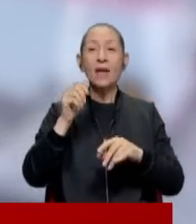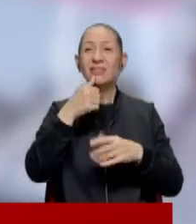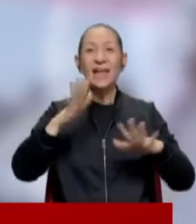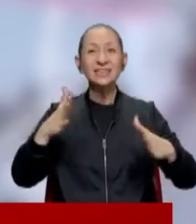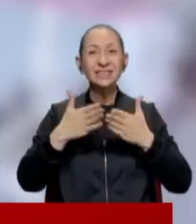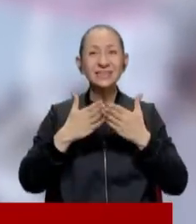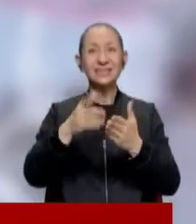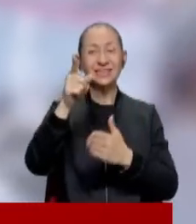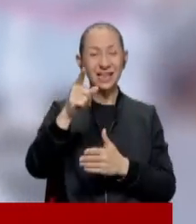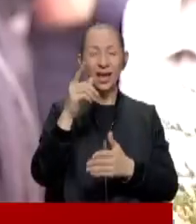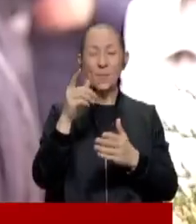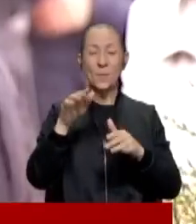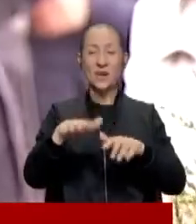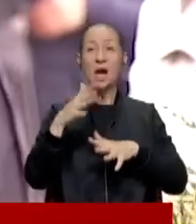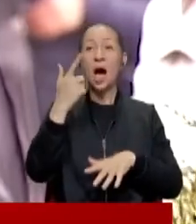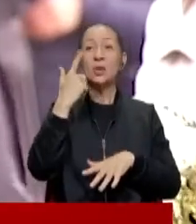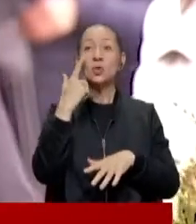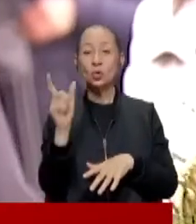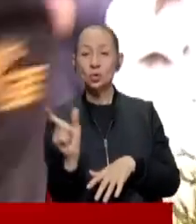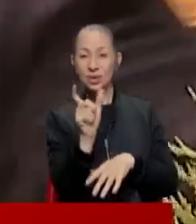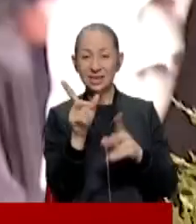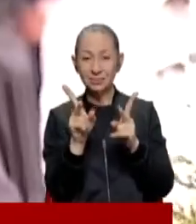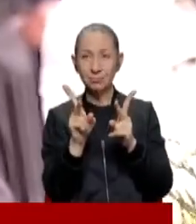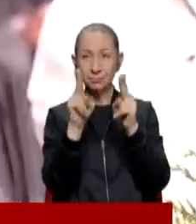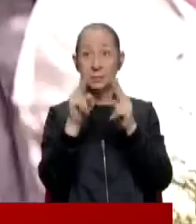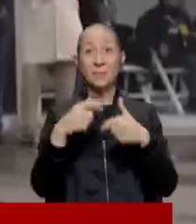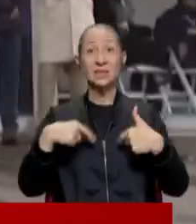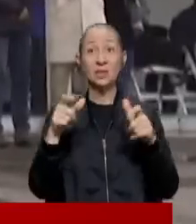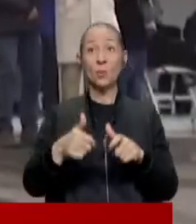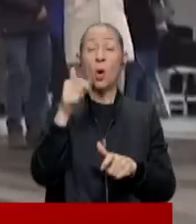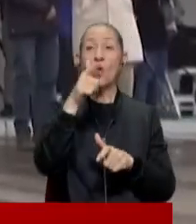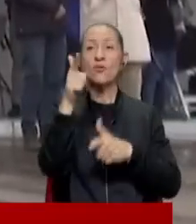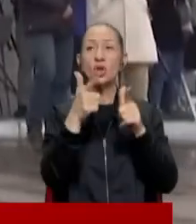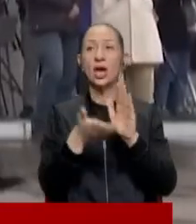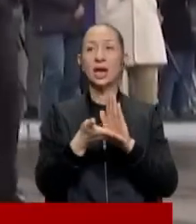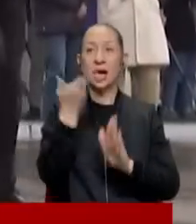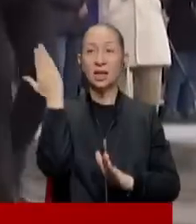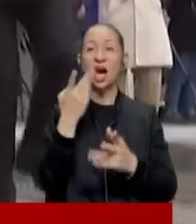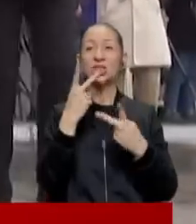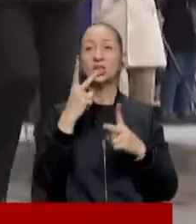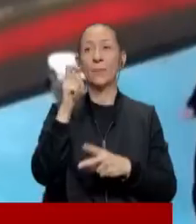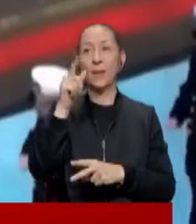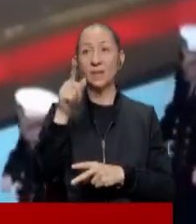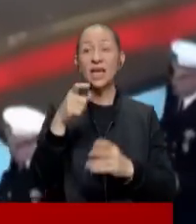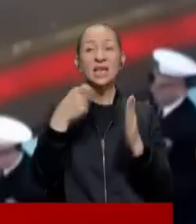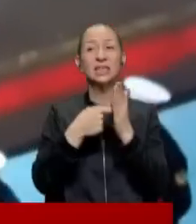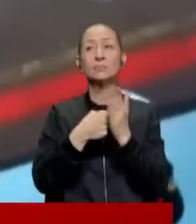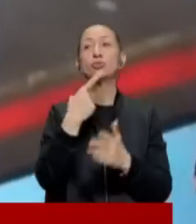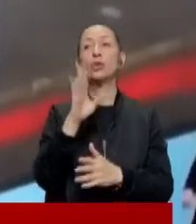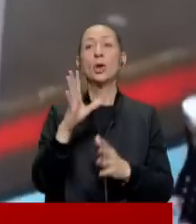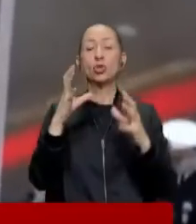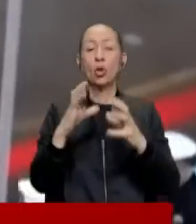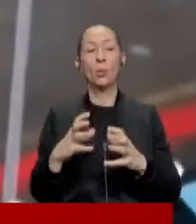marşından Atatürk 'ü keserek yayınlayan Milli Savunma Bakanlığı o videoyu kaldırdı açıklama yaptı İsim vermeden